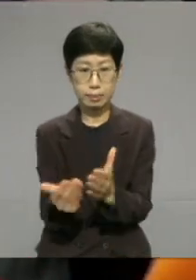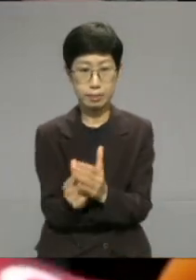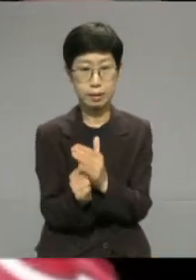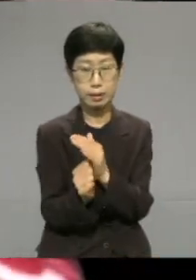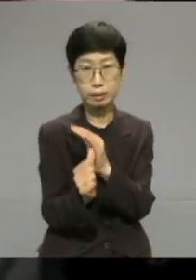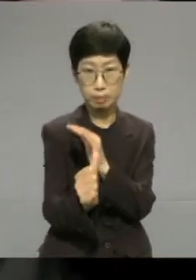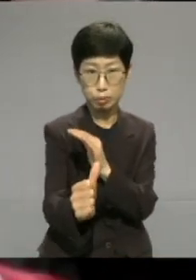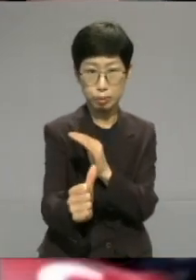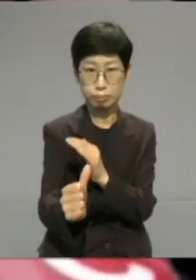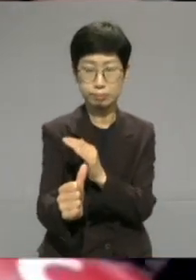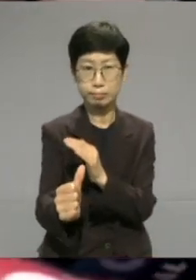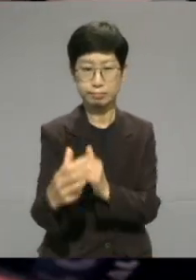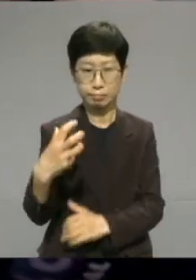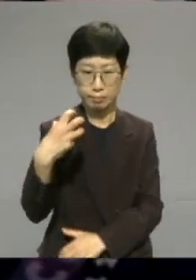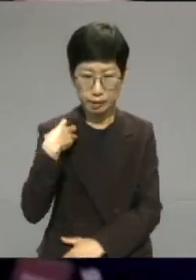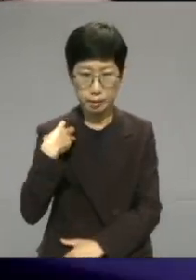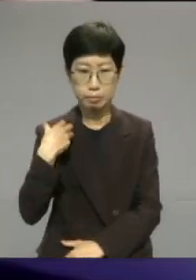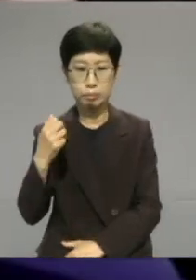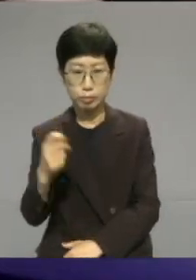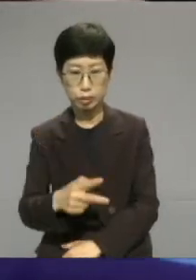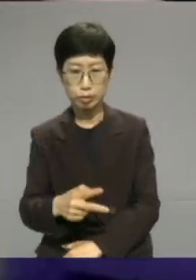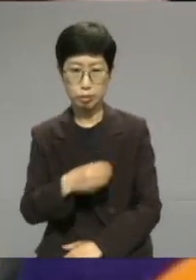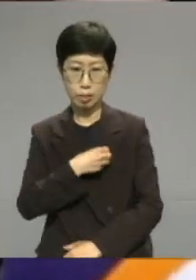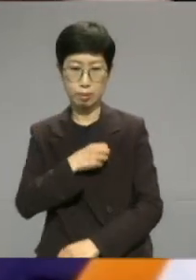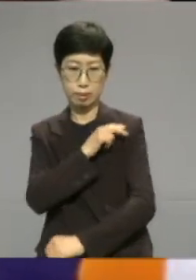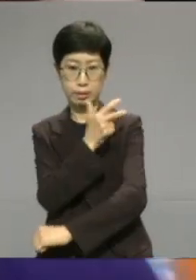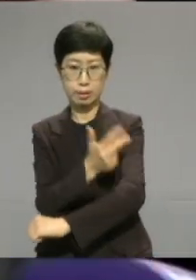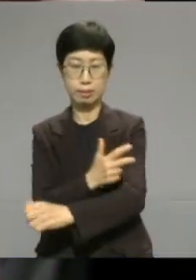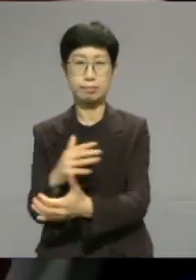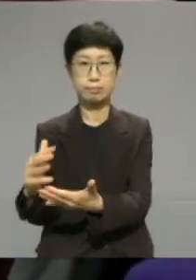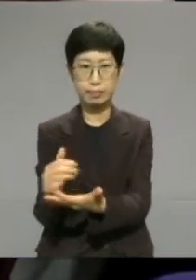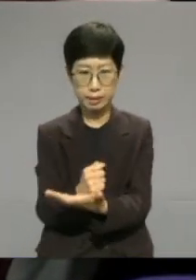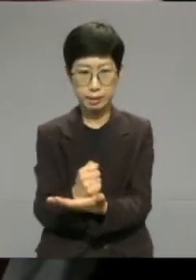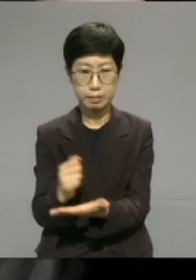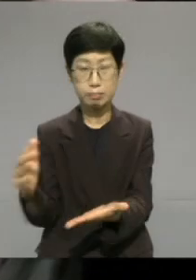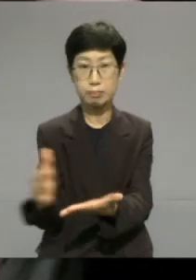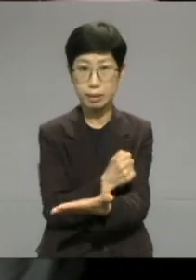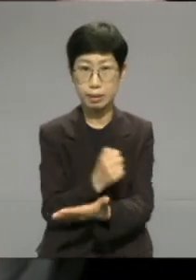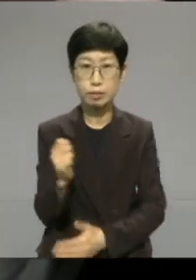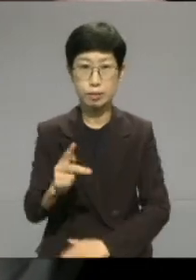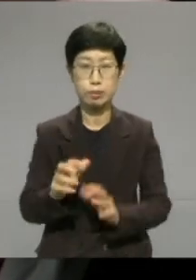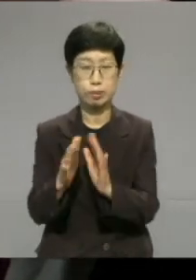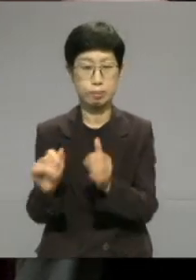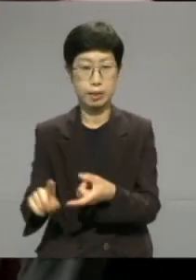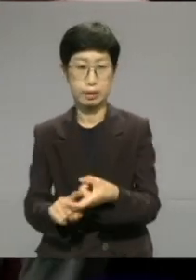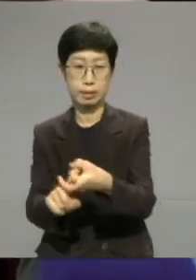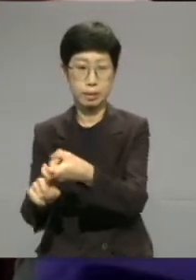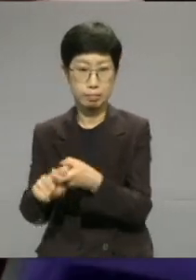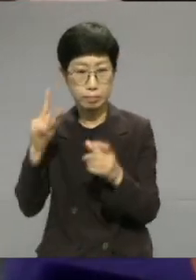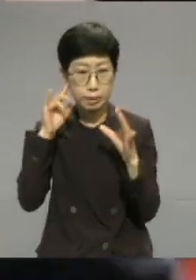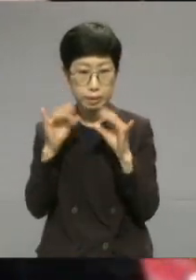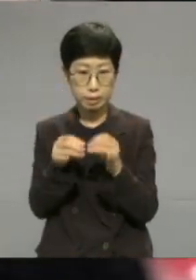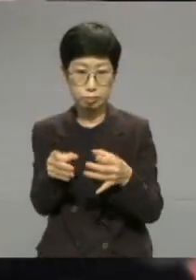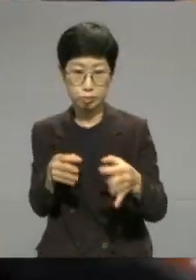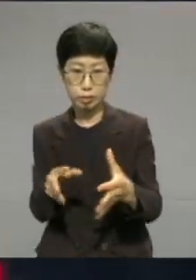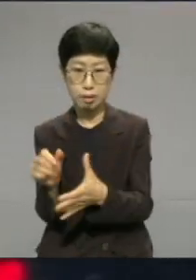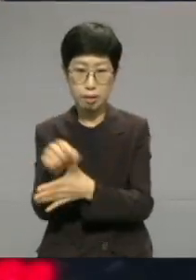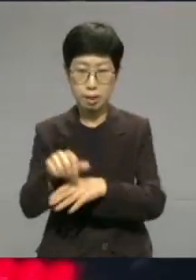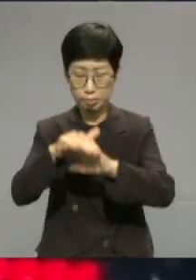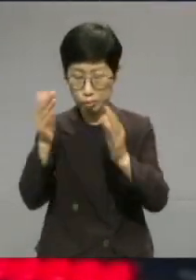tant qu'adhérent d'Éric Ciotti, ainsi que de toutes celles et ceux qui accepteront le soutien ou l'investiture du Rassemblement